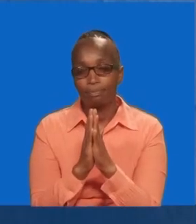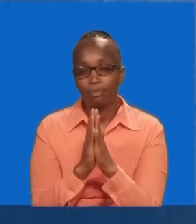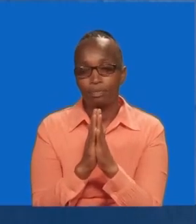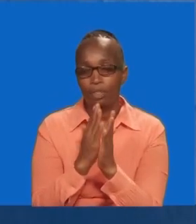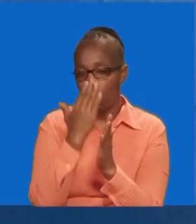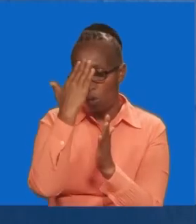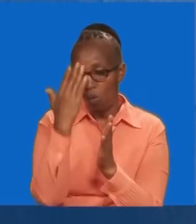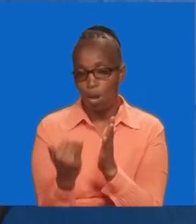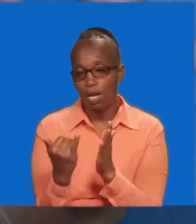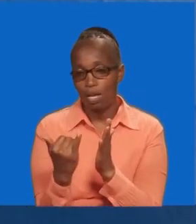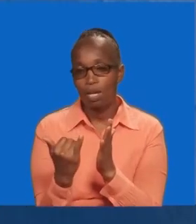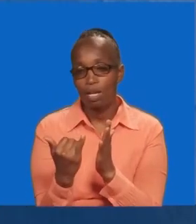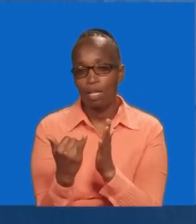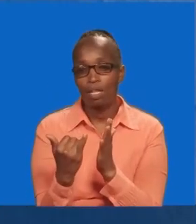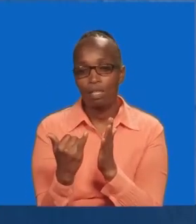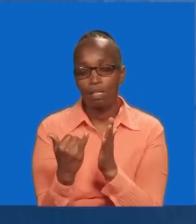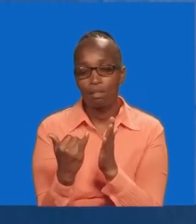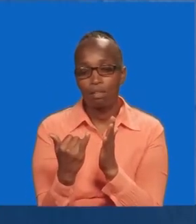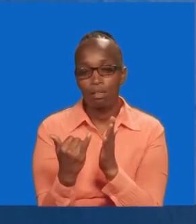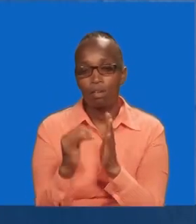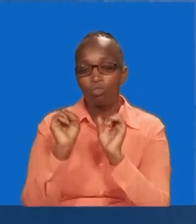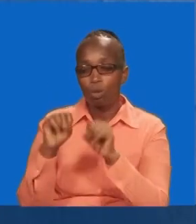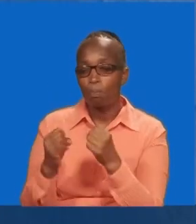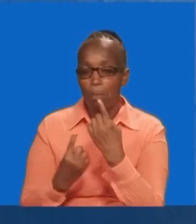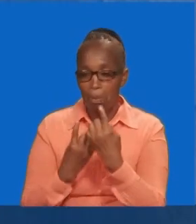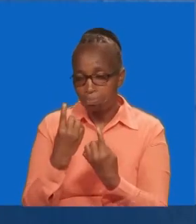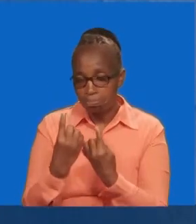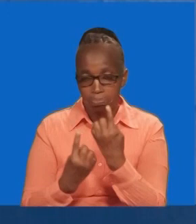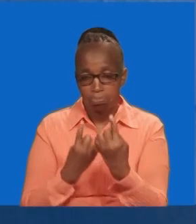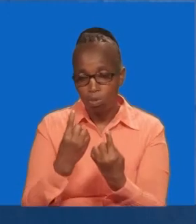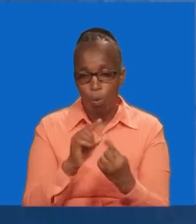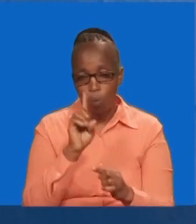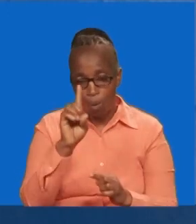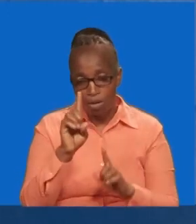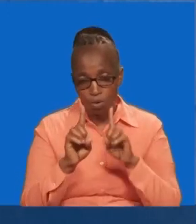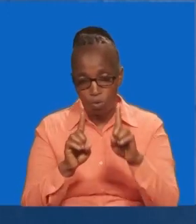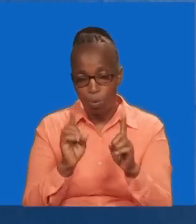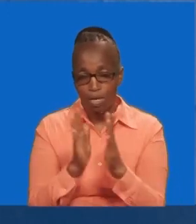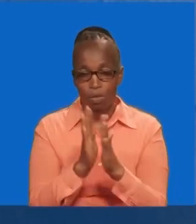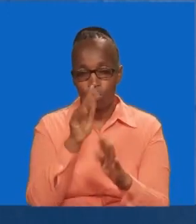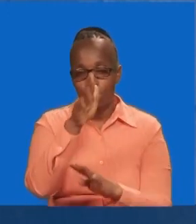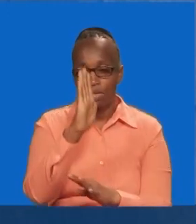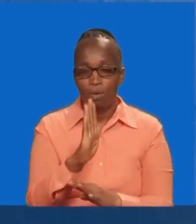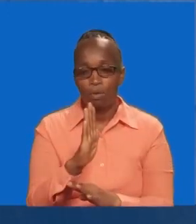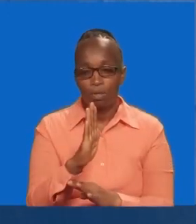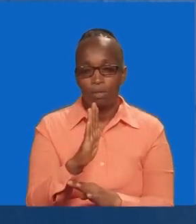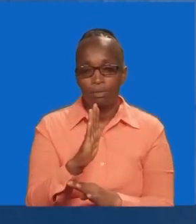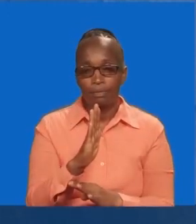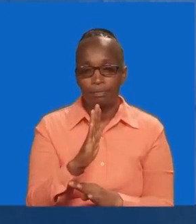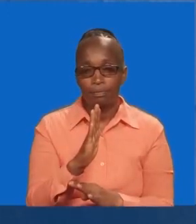Tunaomba ili tuongee na Mungu. Na tunasema ya